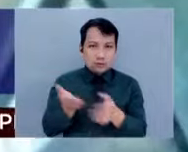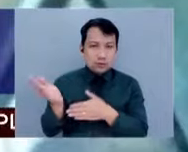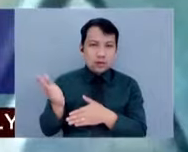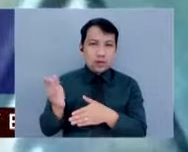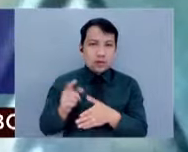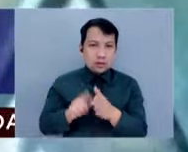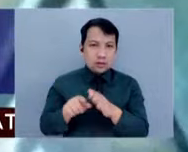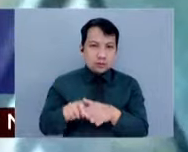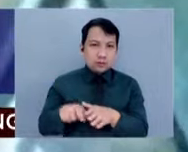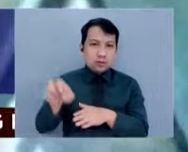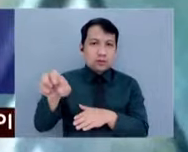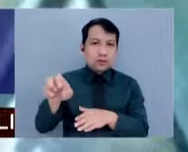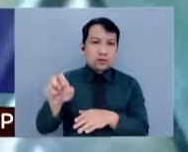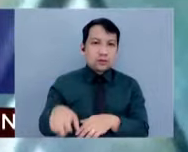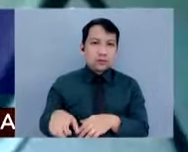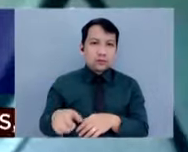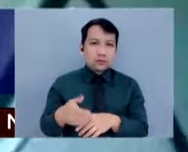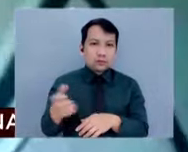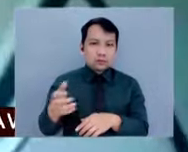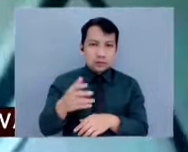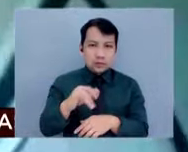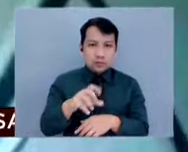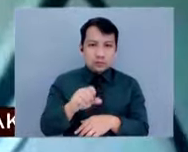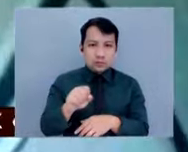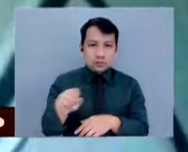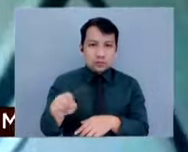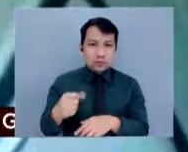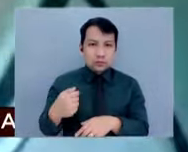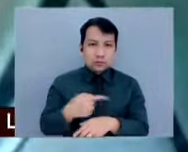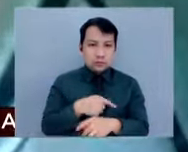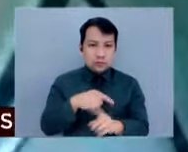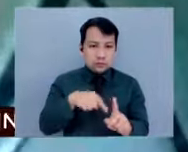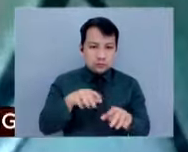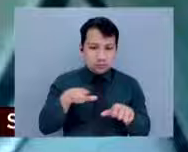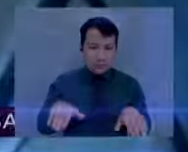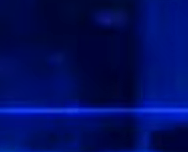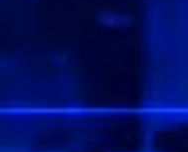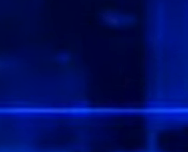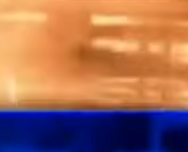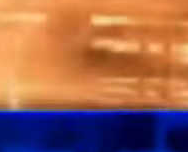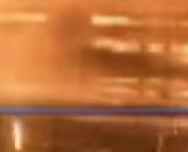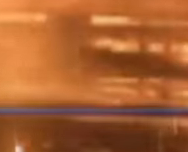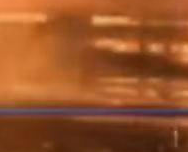ang biyahe nito patungong Hangzhou, sugatan ng isang batang pasahero.